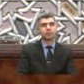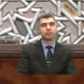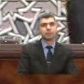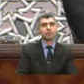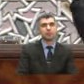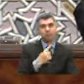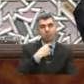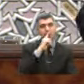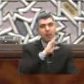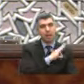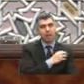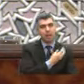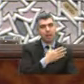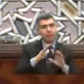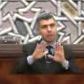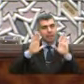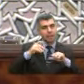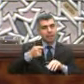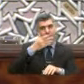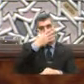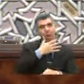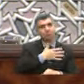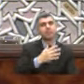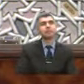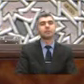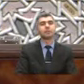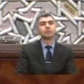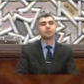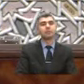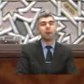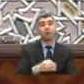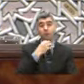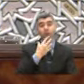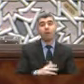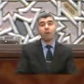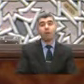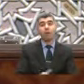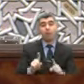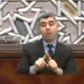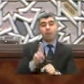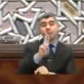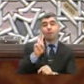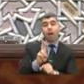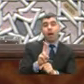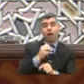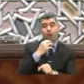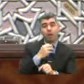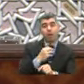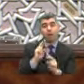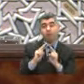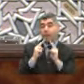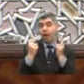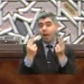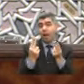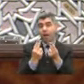بسم الله الرحمن الرحيم، والصلاة والسلام على أشرف المرسلين. بالنسبة للتصنيف كما جاء في السؤال، التصنيف